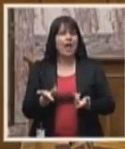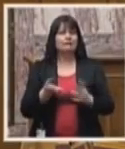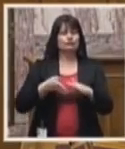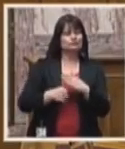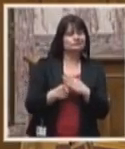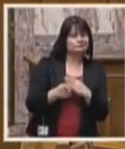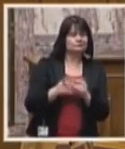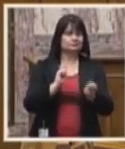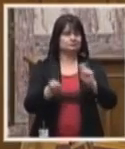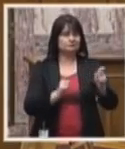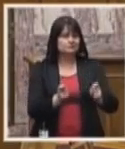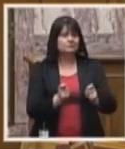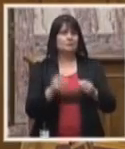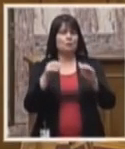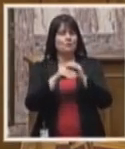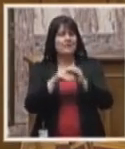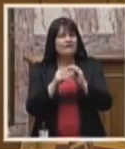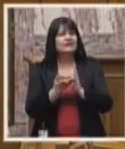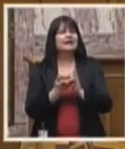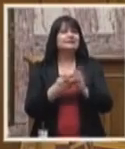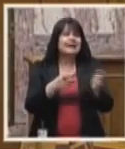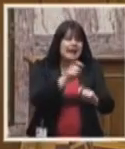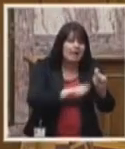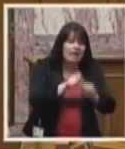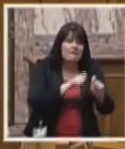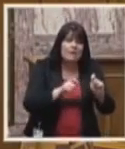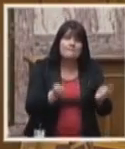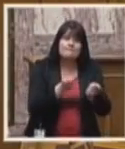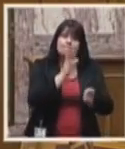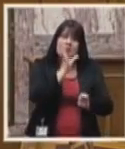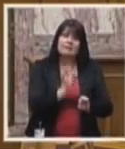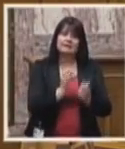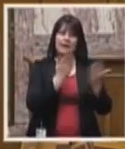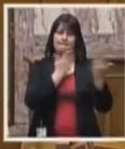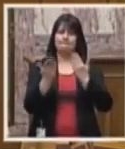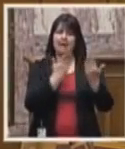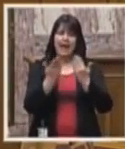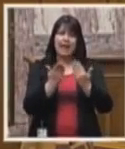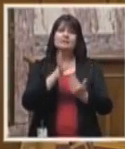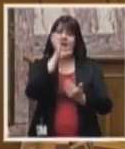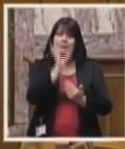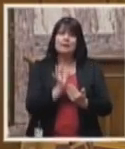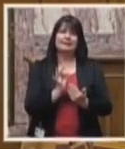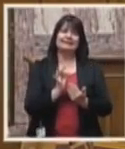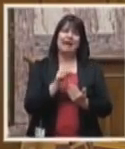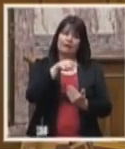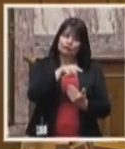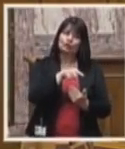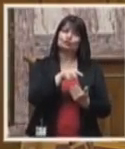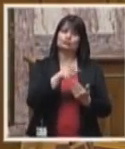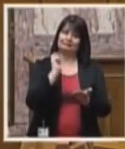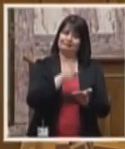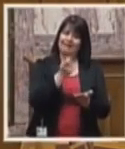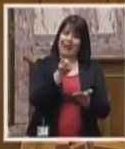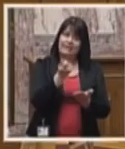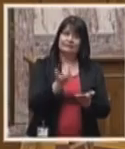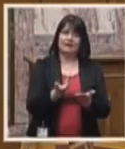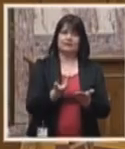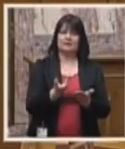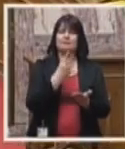πολίτη, στους προμηθευτές ή στις πραγματικές προμήθειες, στους μελετητές ή στις πραγματικές μελέτες, στην υπερτιμολόγηση